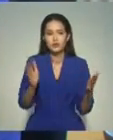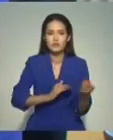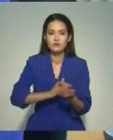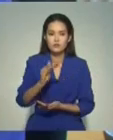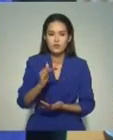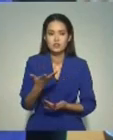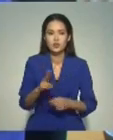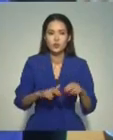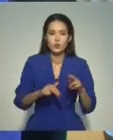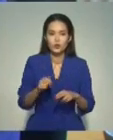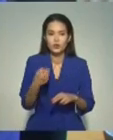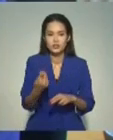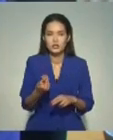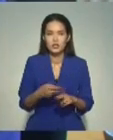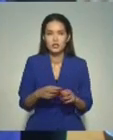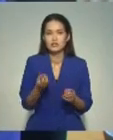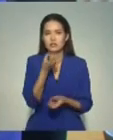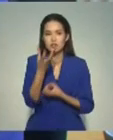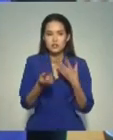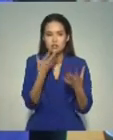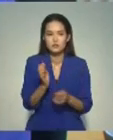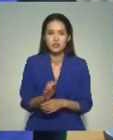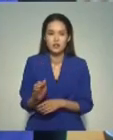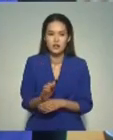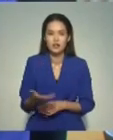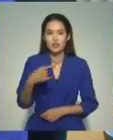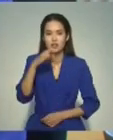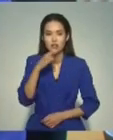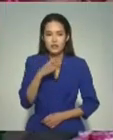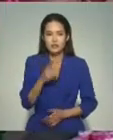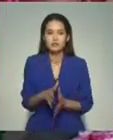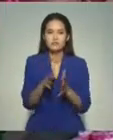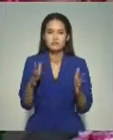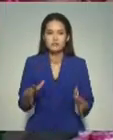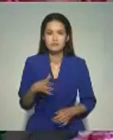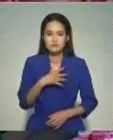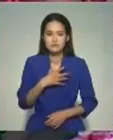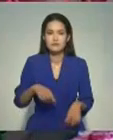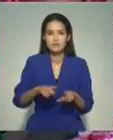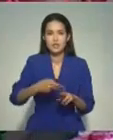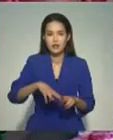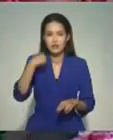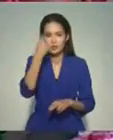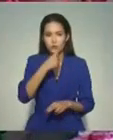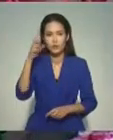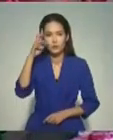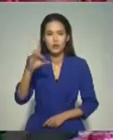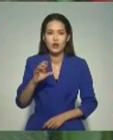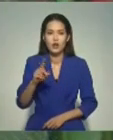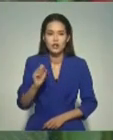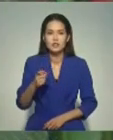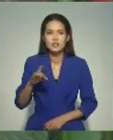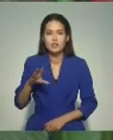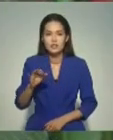соответственно спрос она импортные цветы в Казахстане вопрос кстати в этом году Очень популярный розы